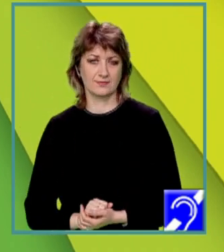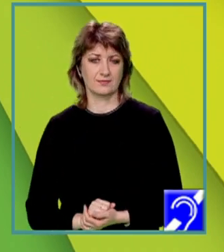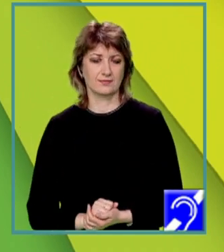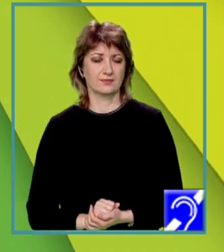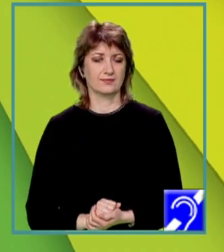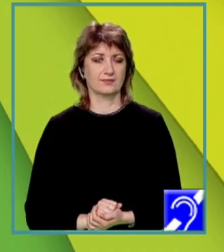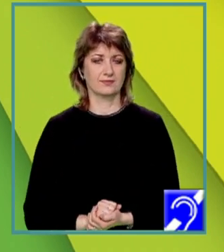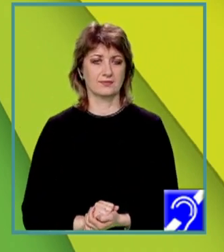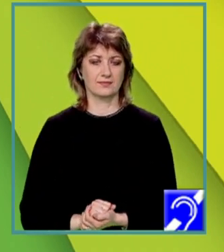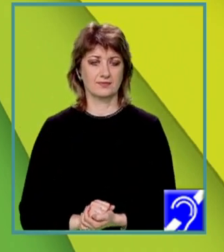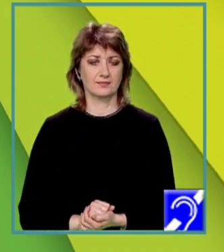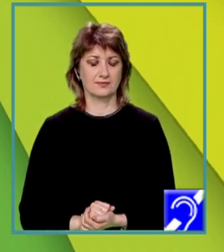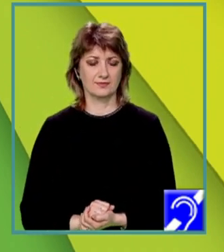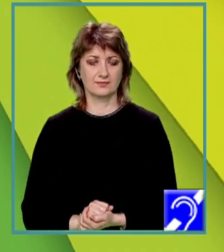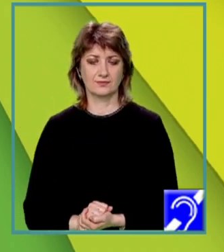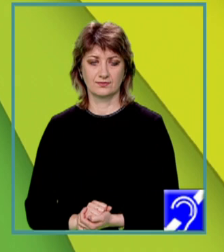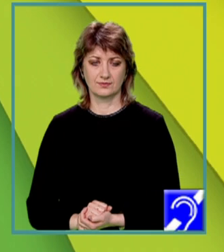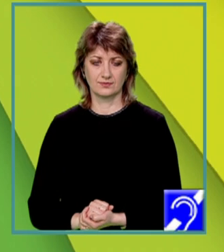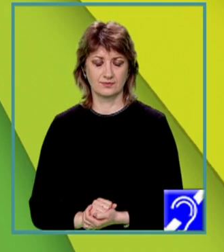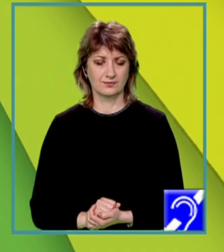bine sa le mai revedem